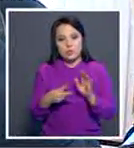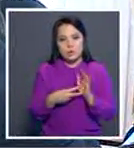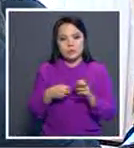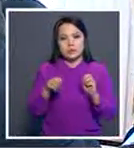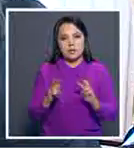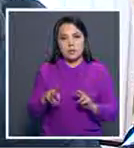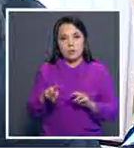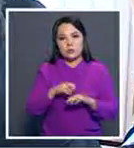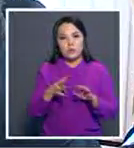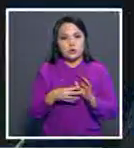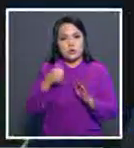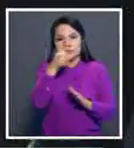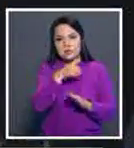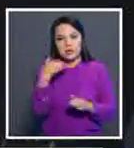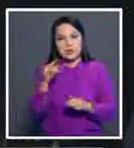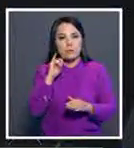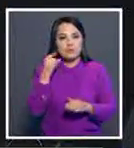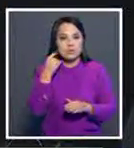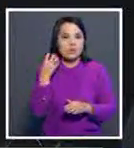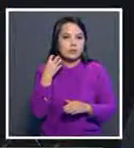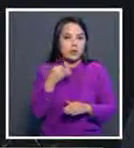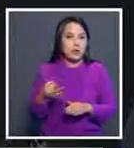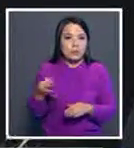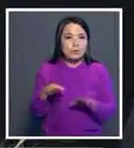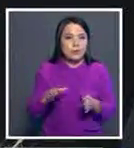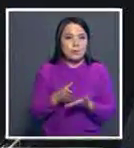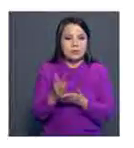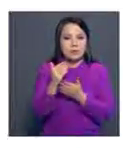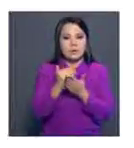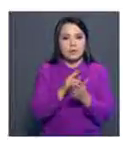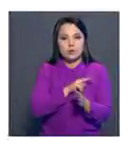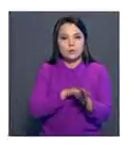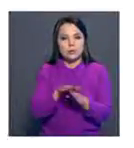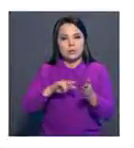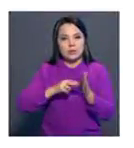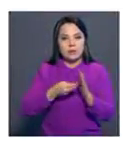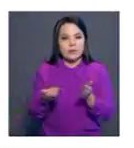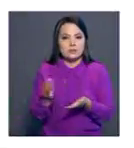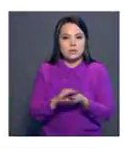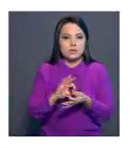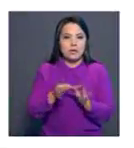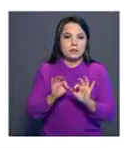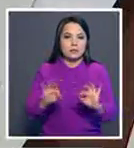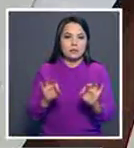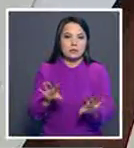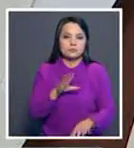жылдарға арналған Павлодар және Қызылорда облыстарында осы бағытта атқарылатын жұмыс жоспары таныстырылды.